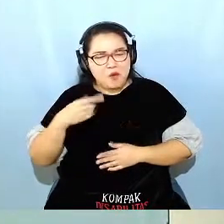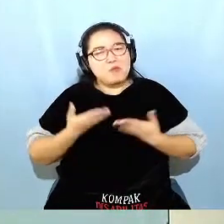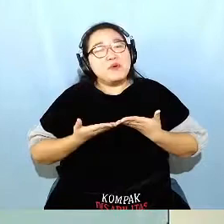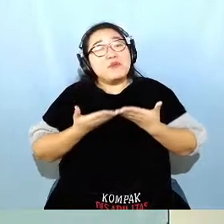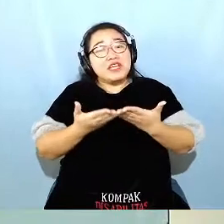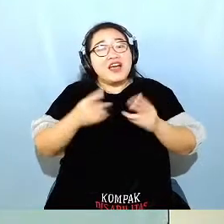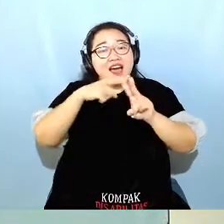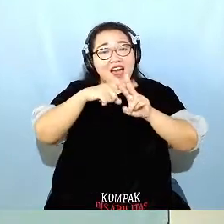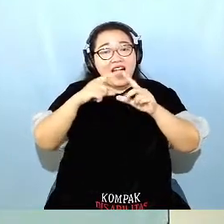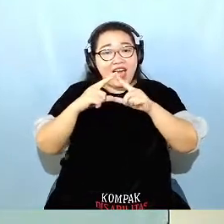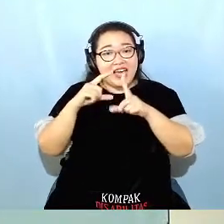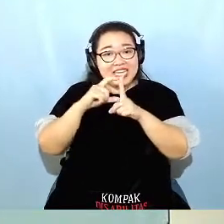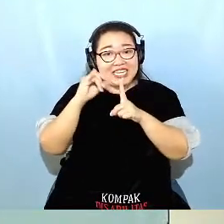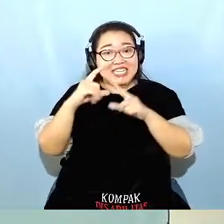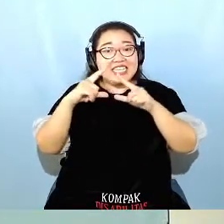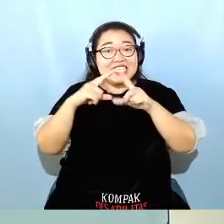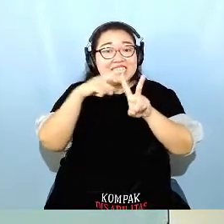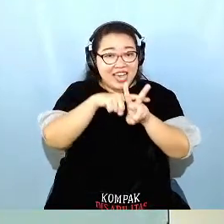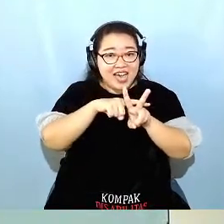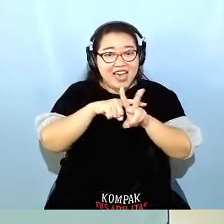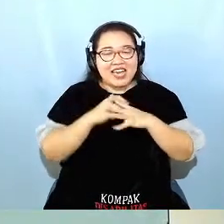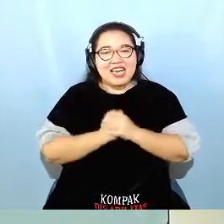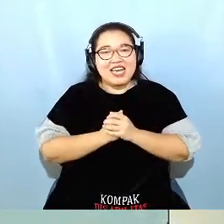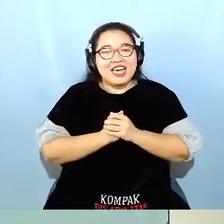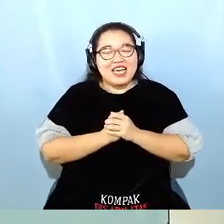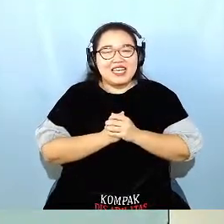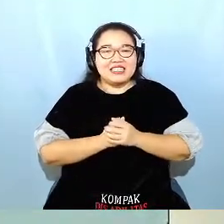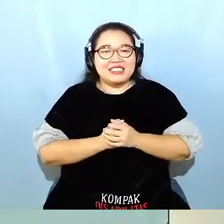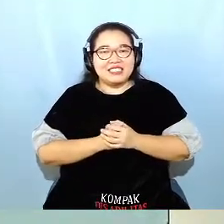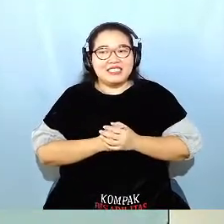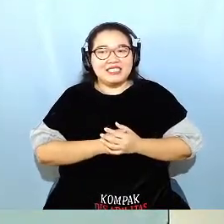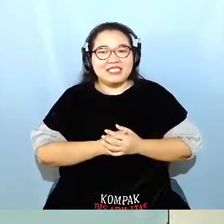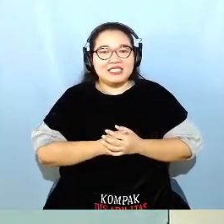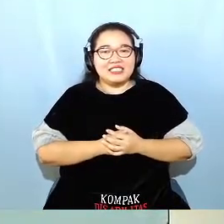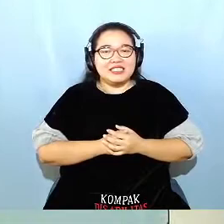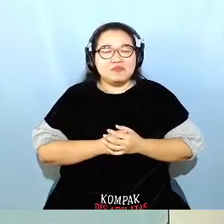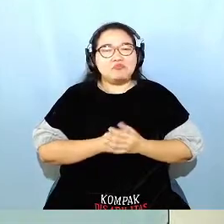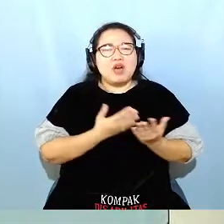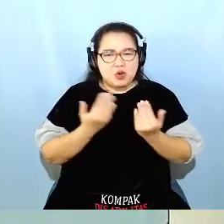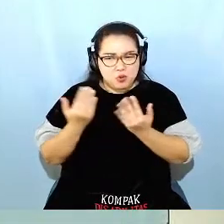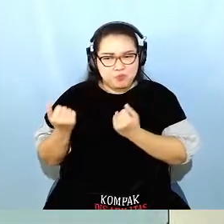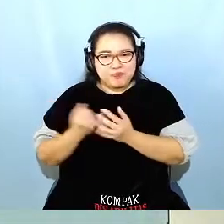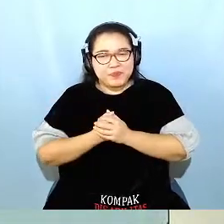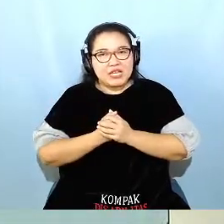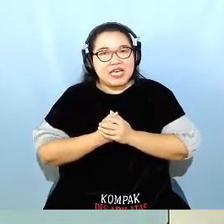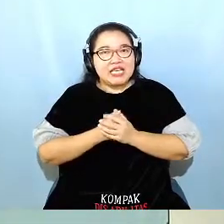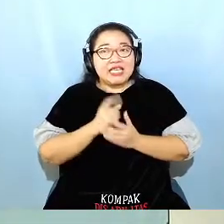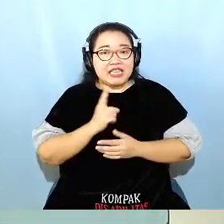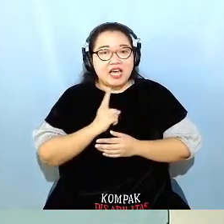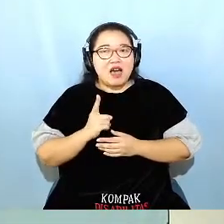Programkan, adakan dalam rumah itu, kebersamaan itu yang namanya memang